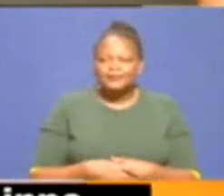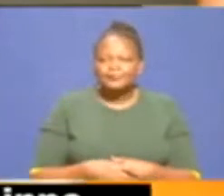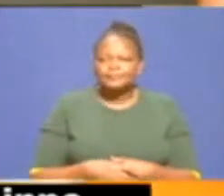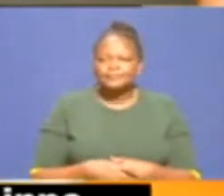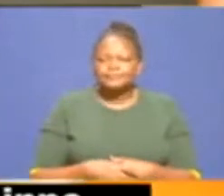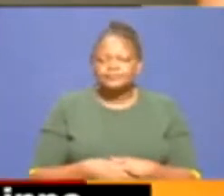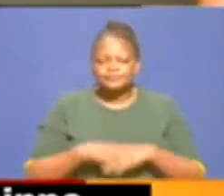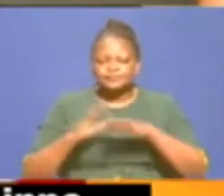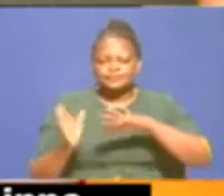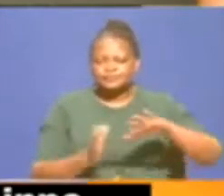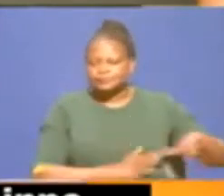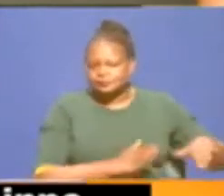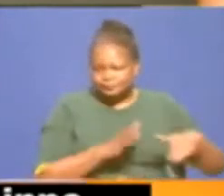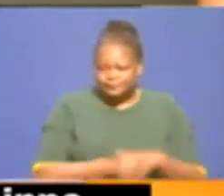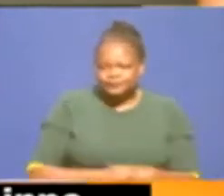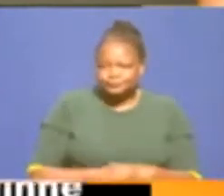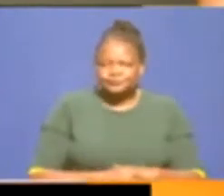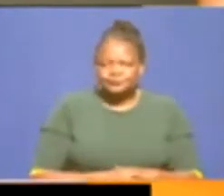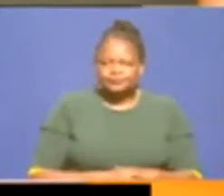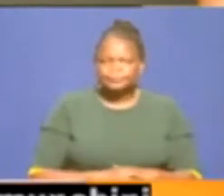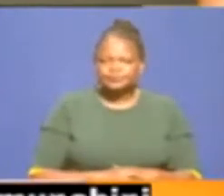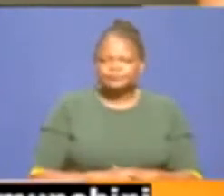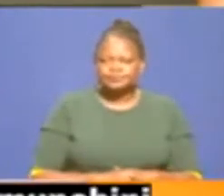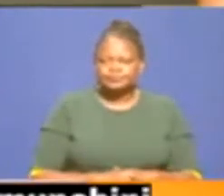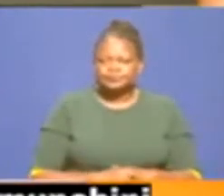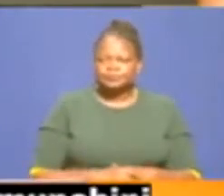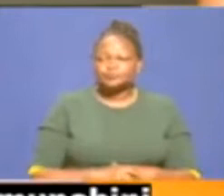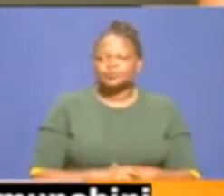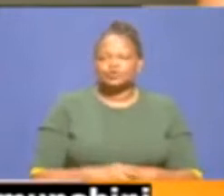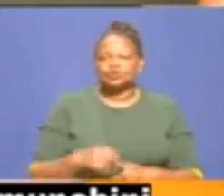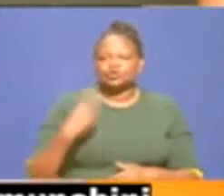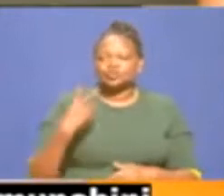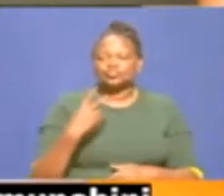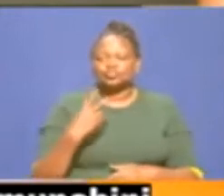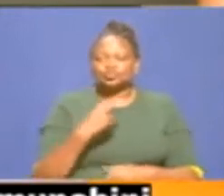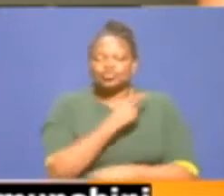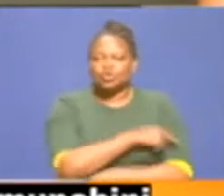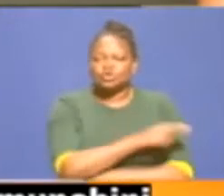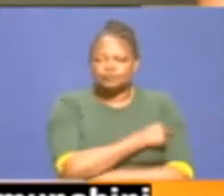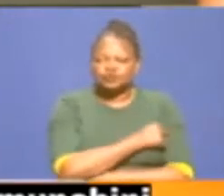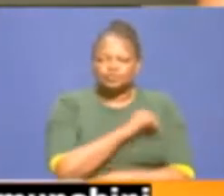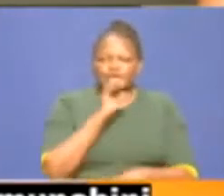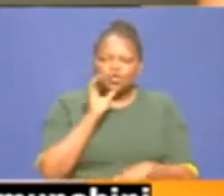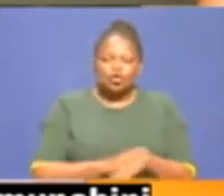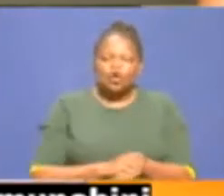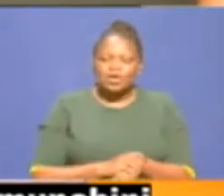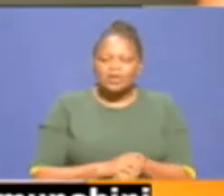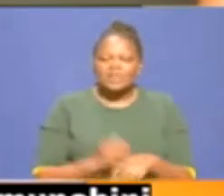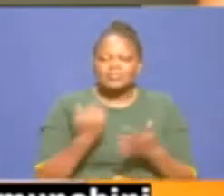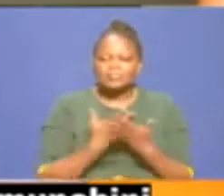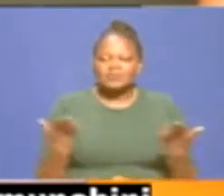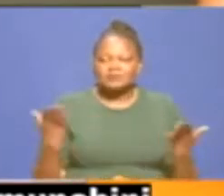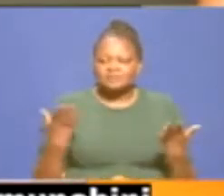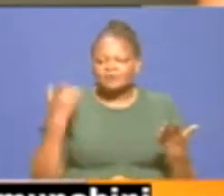Tuelekee kaunti ya Meru sasa, mtazamaji, ambapo vituo viwili vya afya katika kaunti ya Meru vimepokea vifaa vya matibabu vya thamani ya zaidi